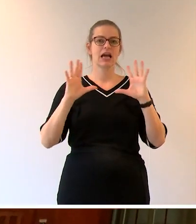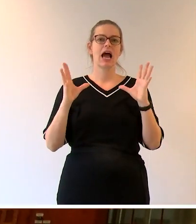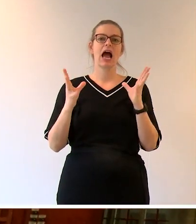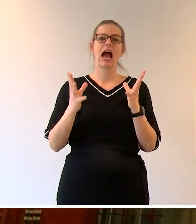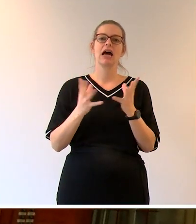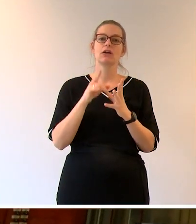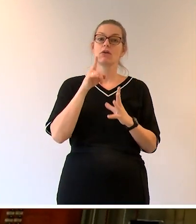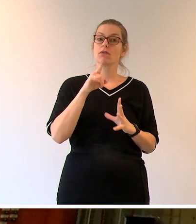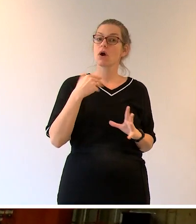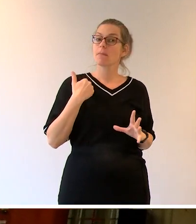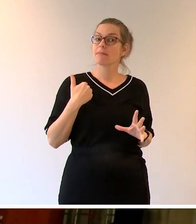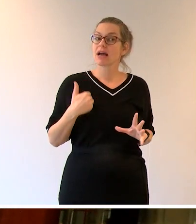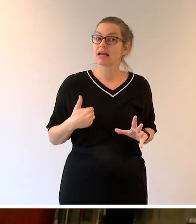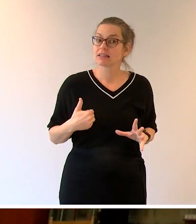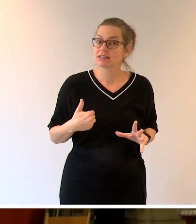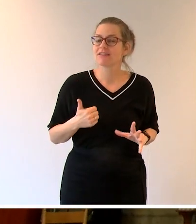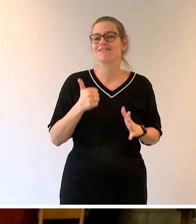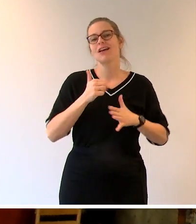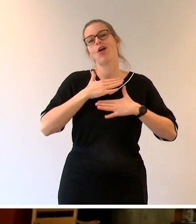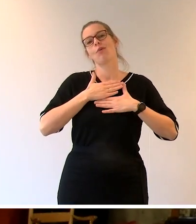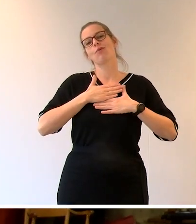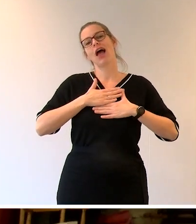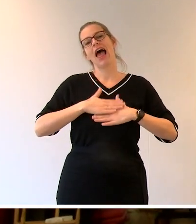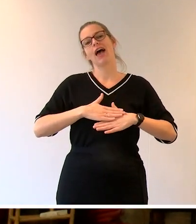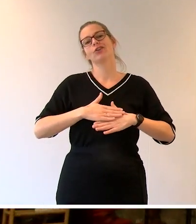Voor mensen welbehagen.